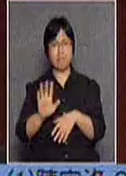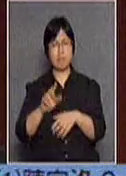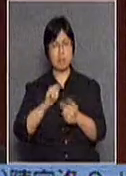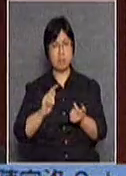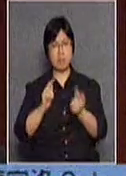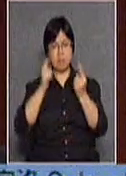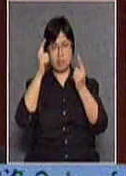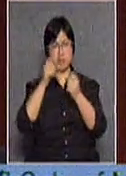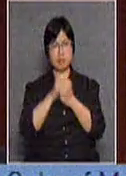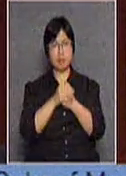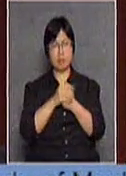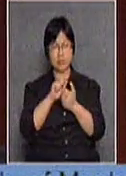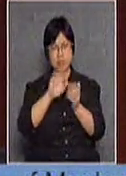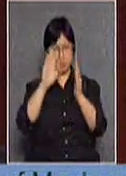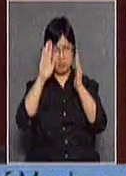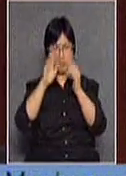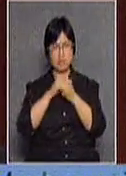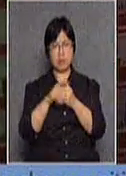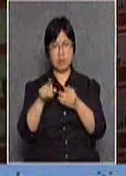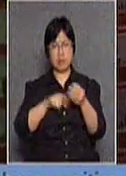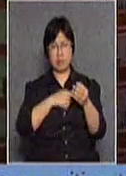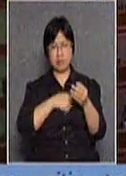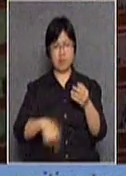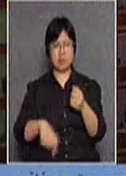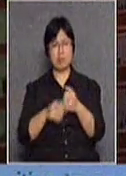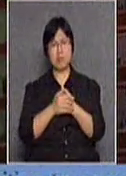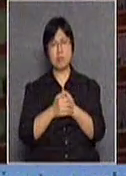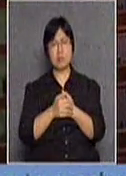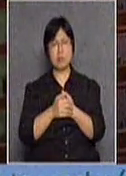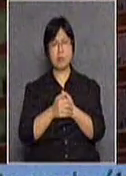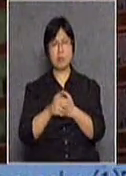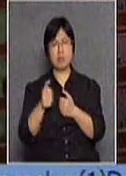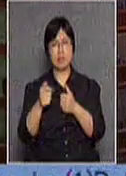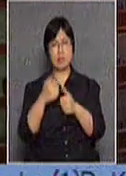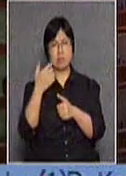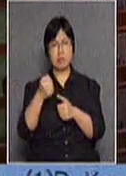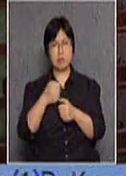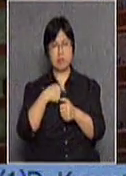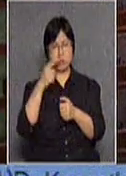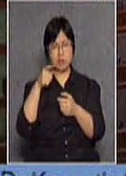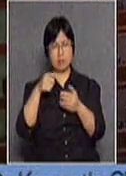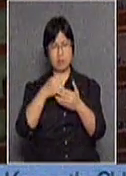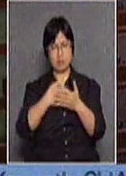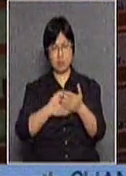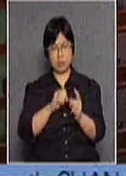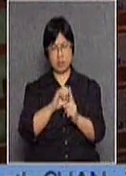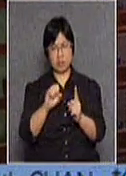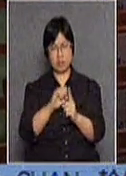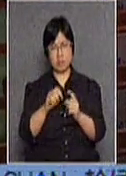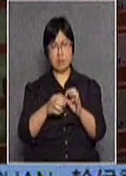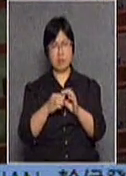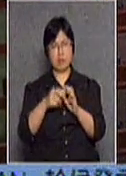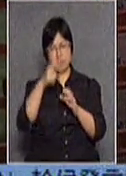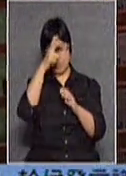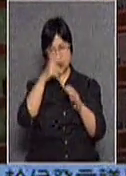呢，是要注意。陳家洛議員， 多謝主席。其實我都是想就住總目100，即係關於海事